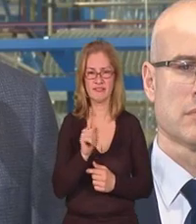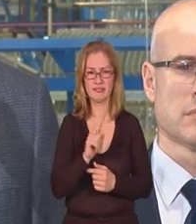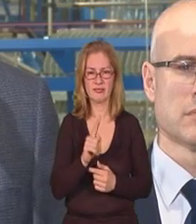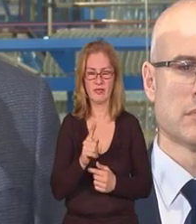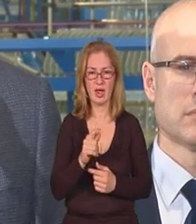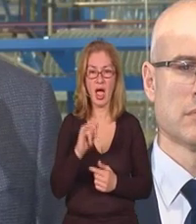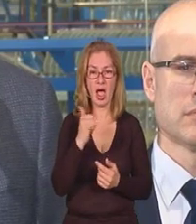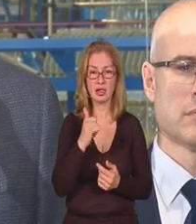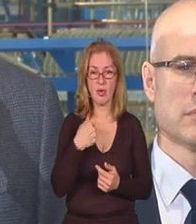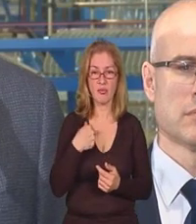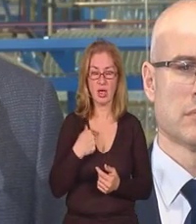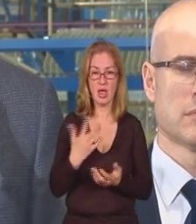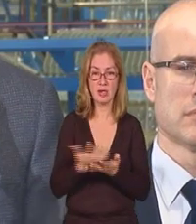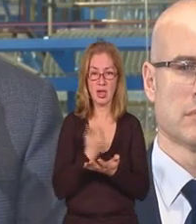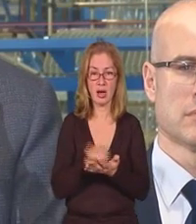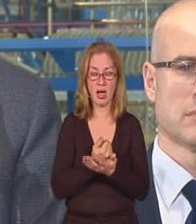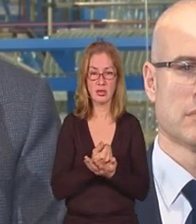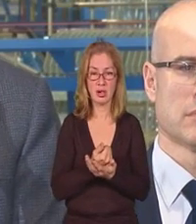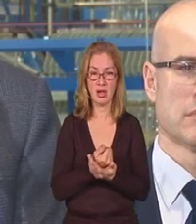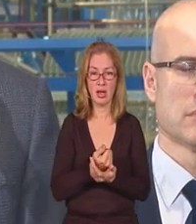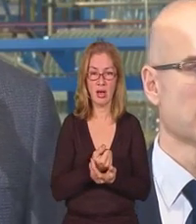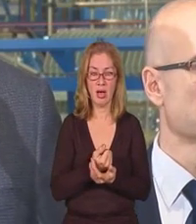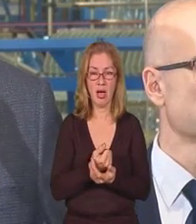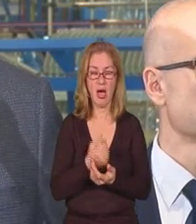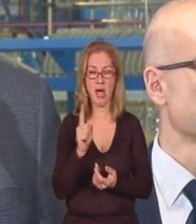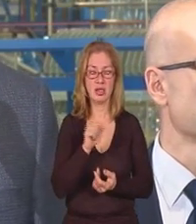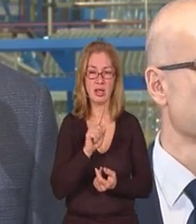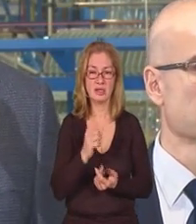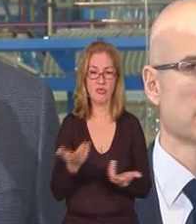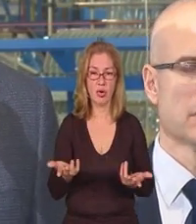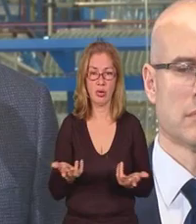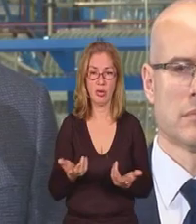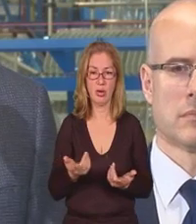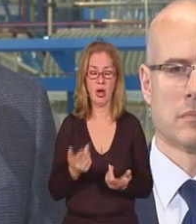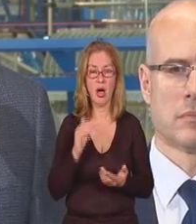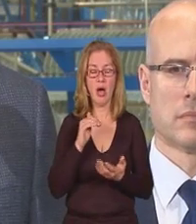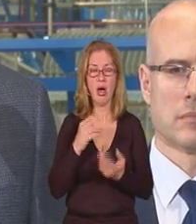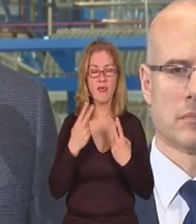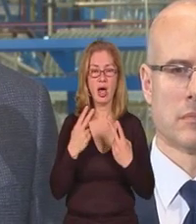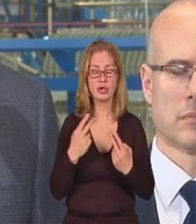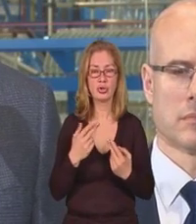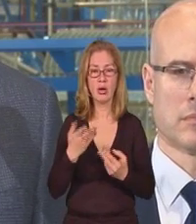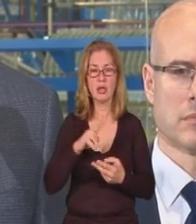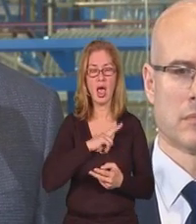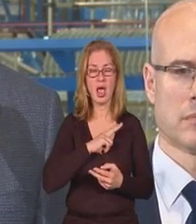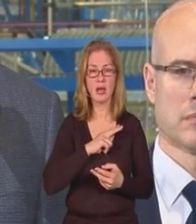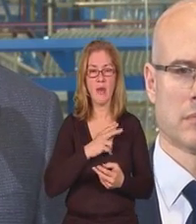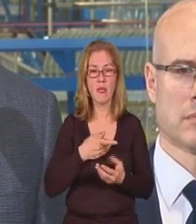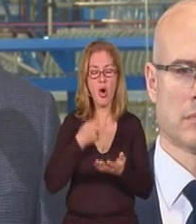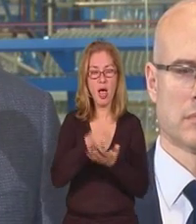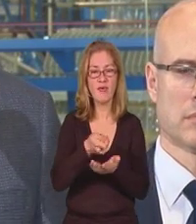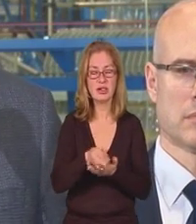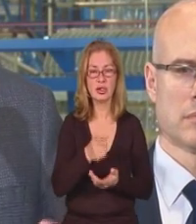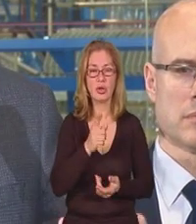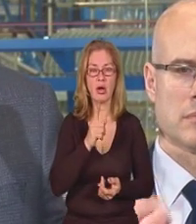nije. A jesmo li mi zaradili više i omogućili to sebi? Nismo. Zato je važno da imamo investitora što više i ovi ljudi i ova